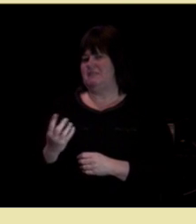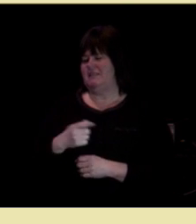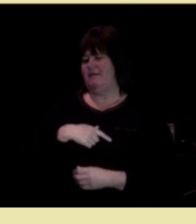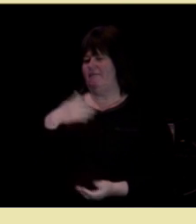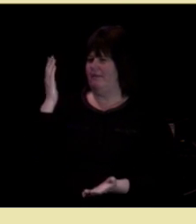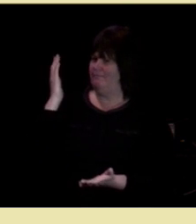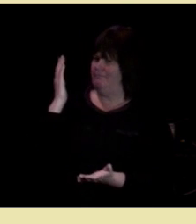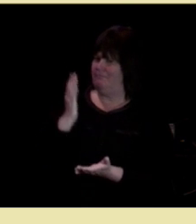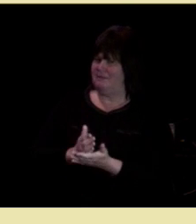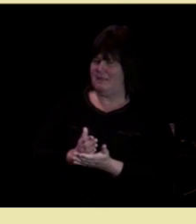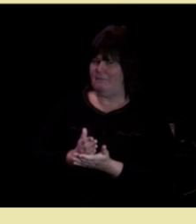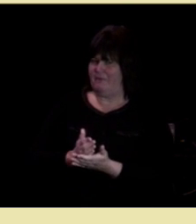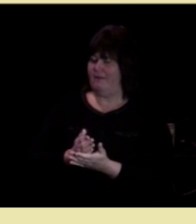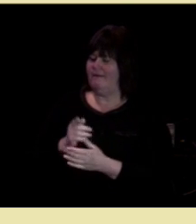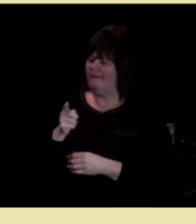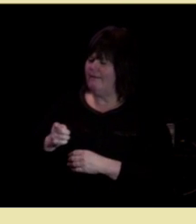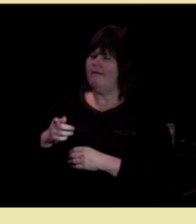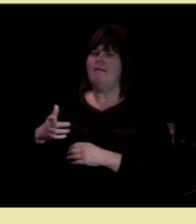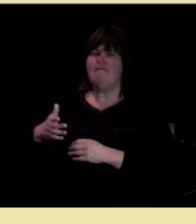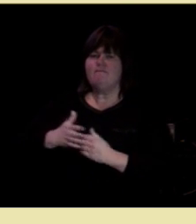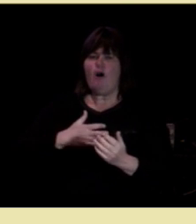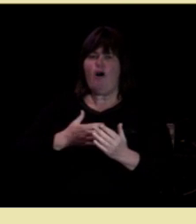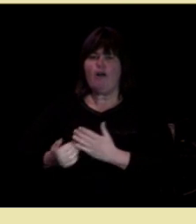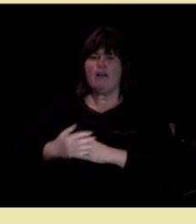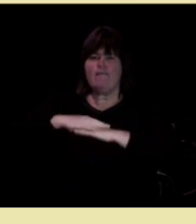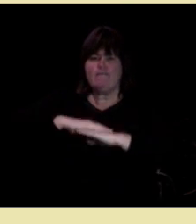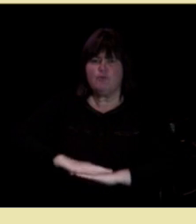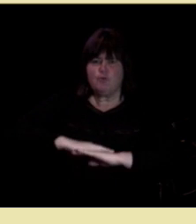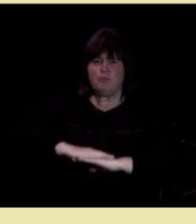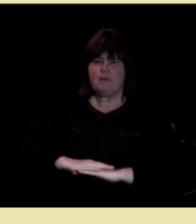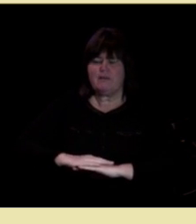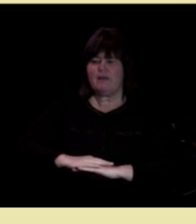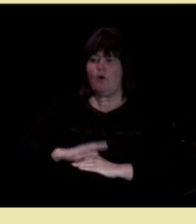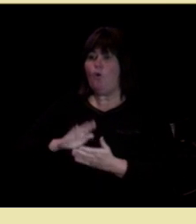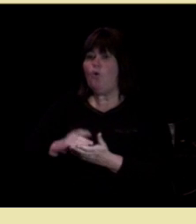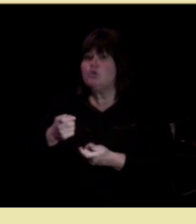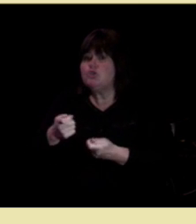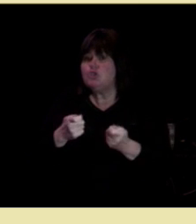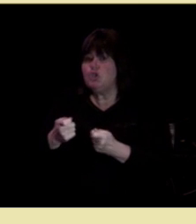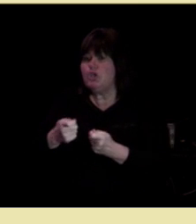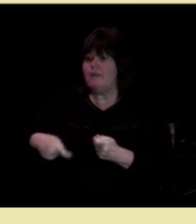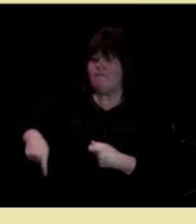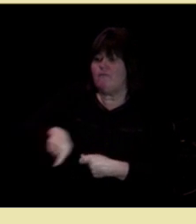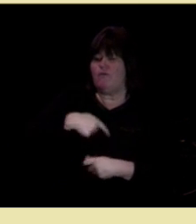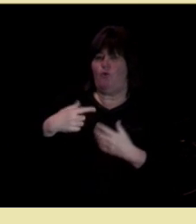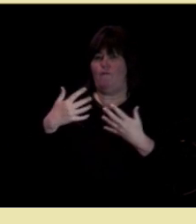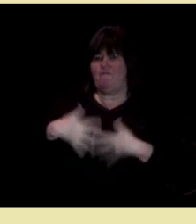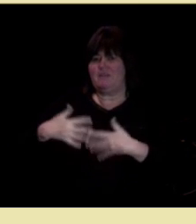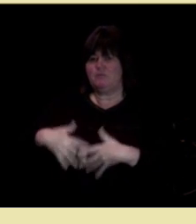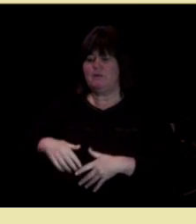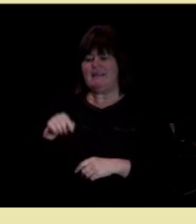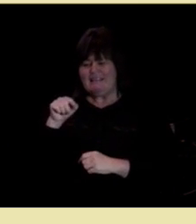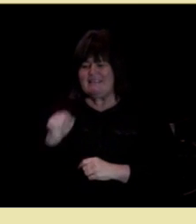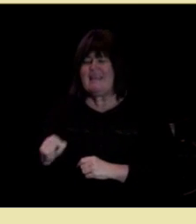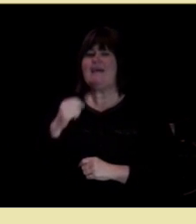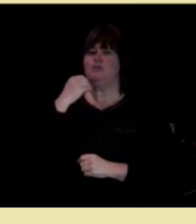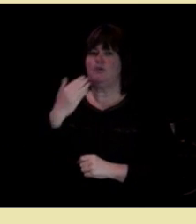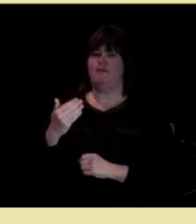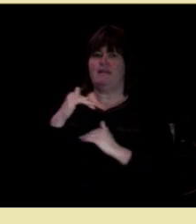det faglige fundamentet og styrene for vår virksomhet, det skulle være definisjonen